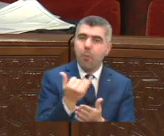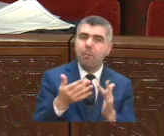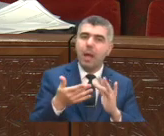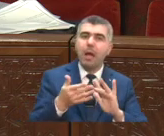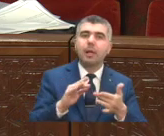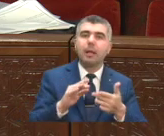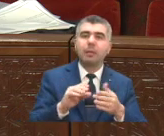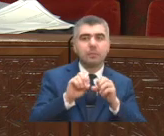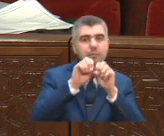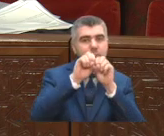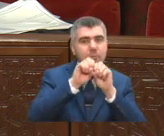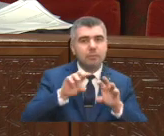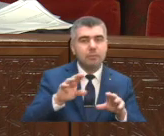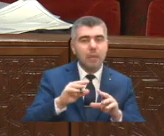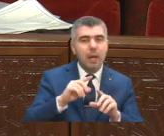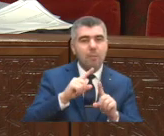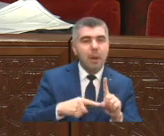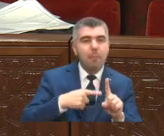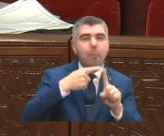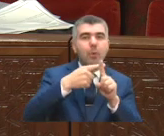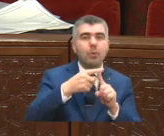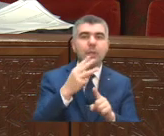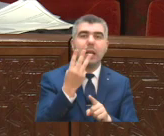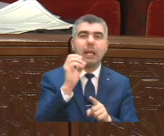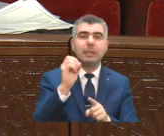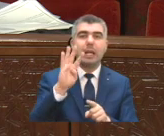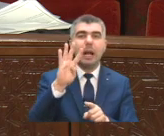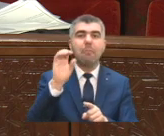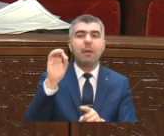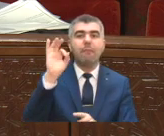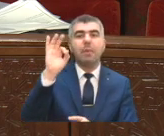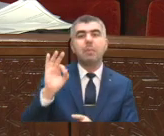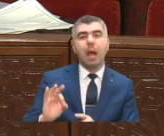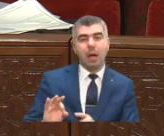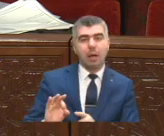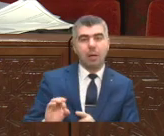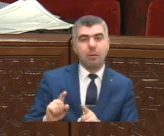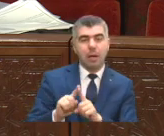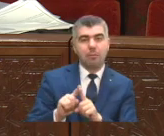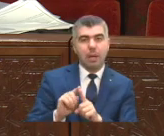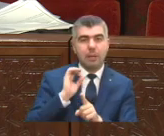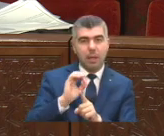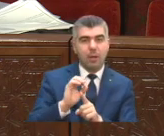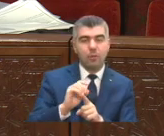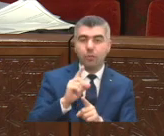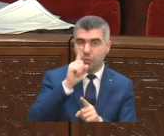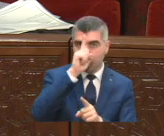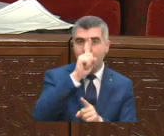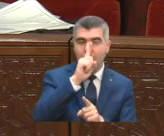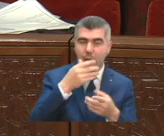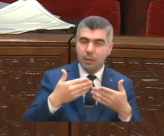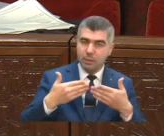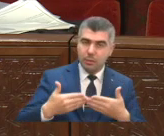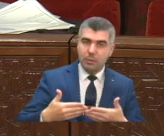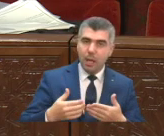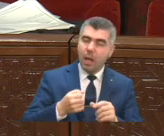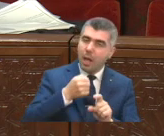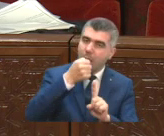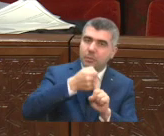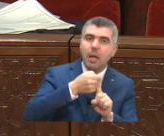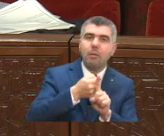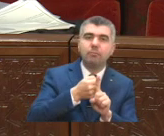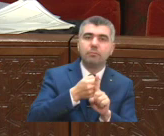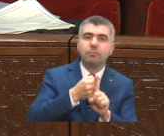نربحوا واحد 30 حتى 40% ديال نسبه التاطير، وهذا هو التوجه الكبير اللي عندنا اليوم، اللي احنا خدامين على المنصات